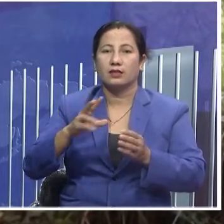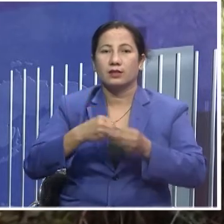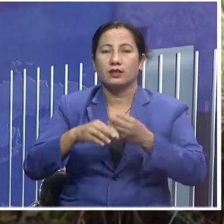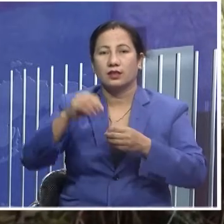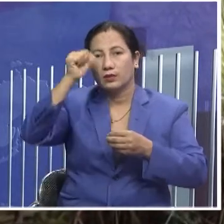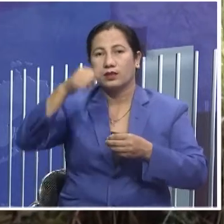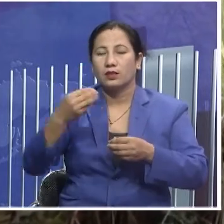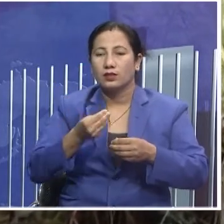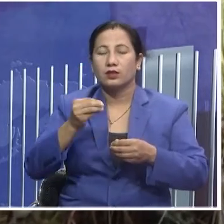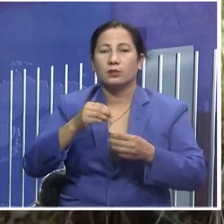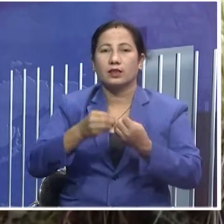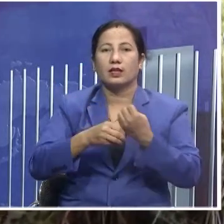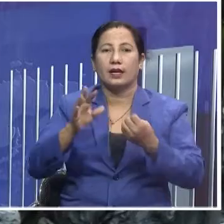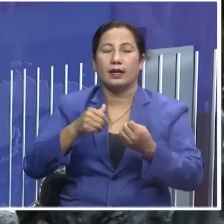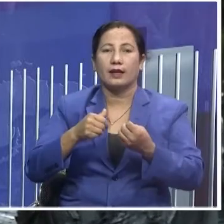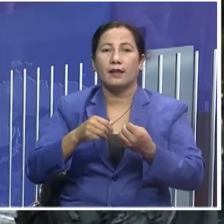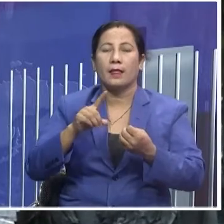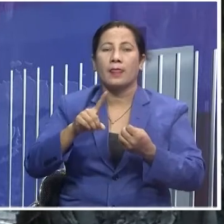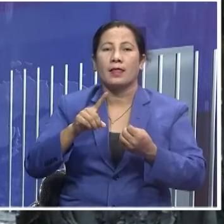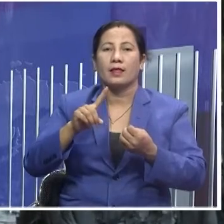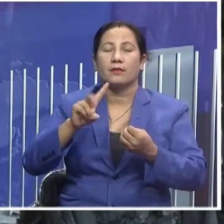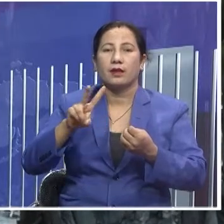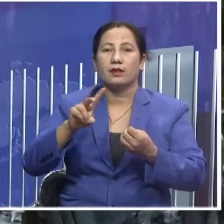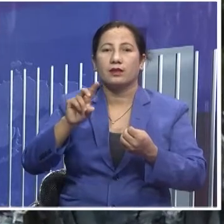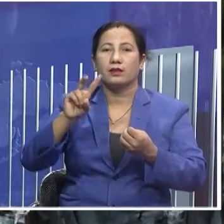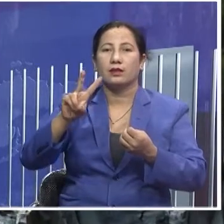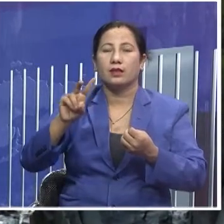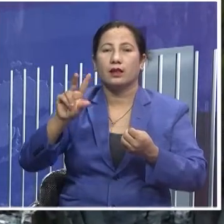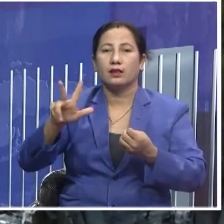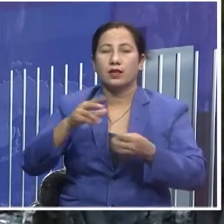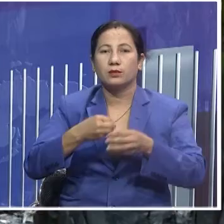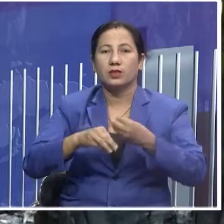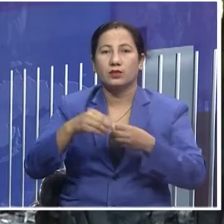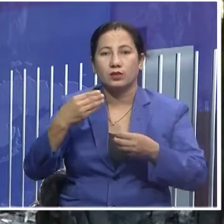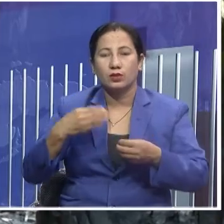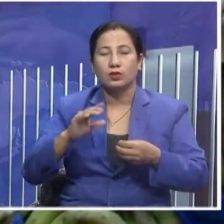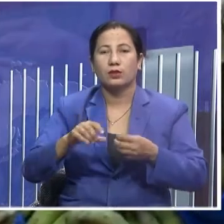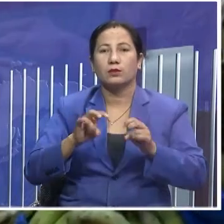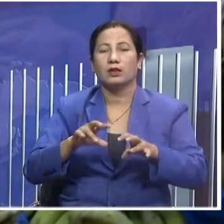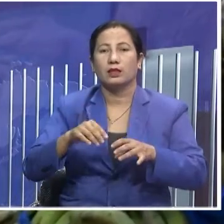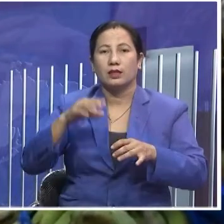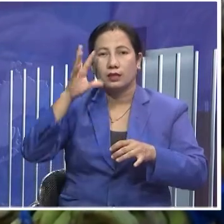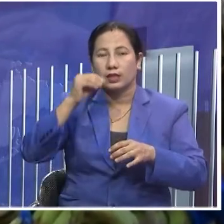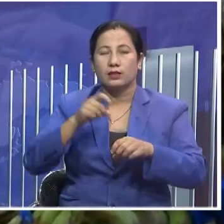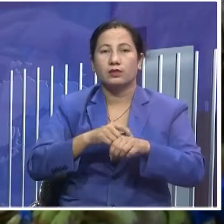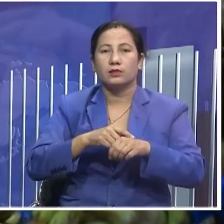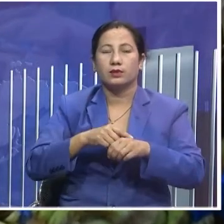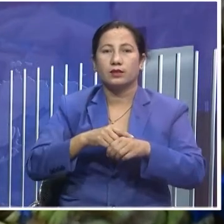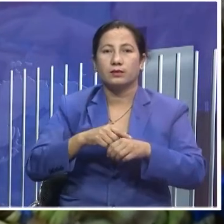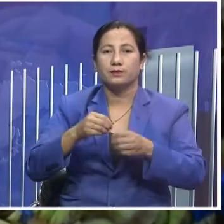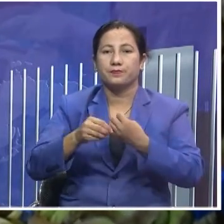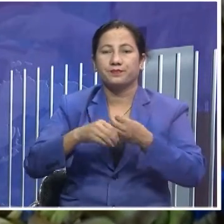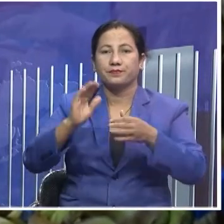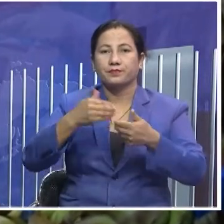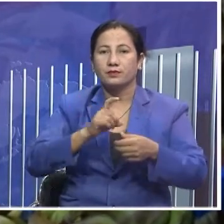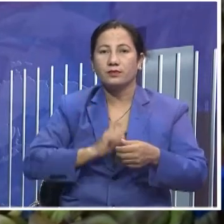भारतबाट सस्तोमा केरा आएपछि अहिले प्रति दर्जन 28 रुपियाँमा पनि बिक्री हुन छाडेको बताउँछन्। विशेष गरी रातिको समयमा केरा भित्रिएको गुनासो